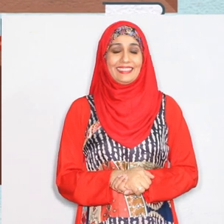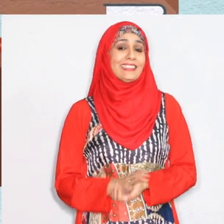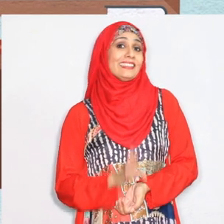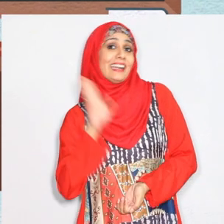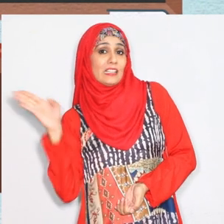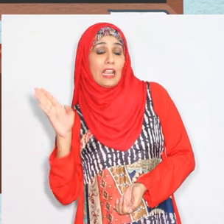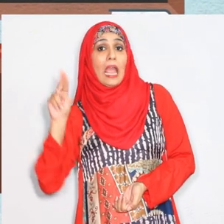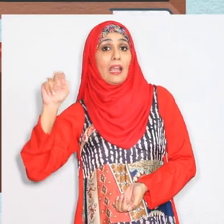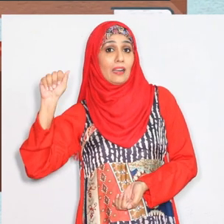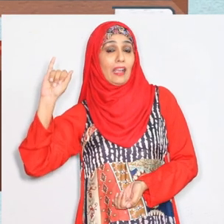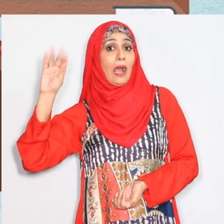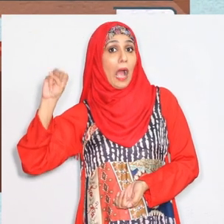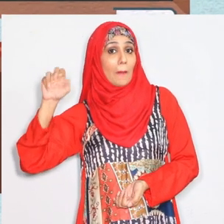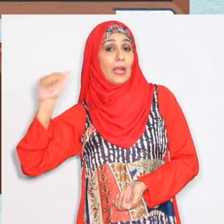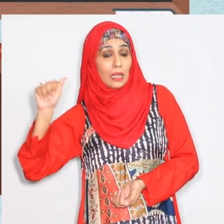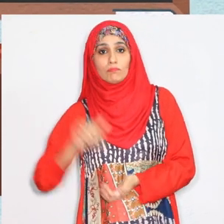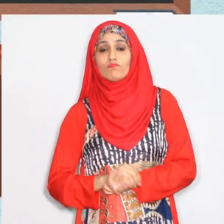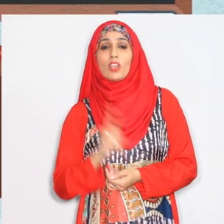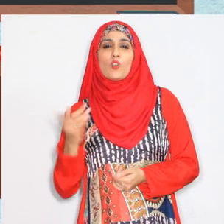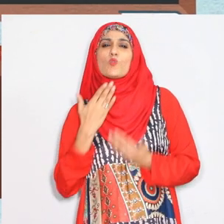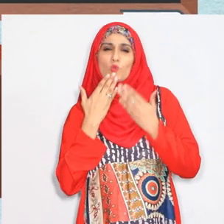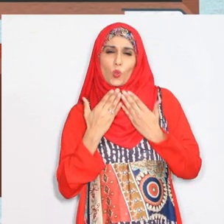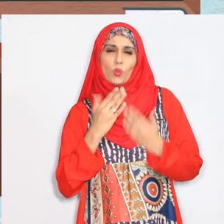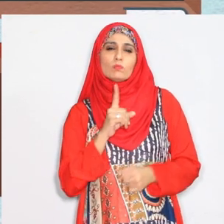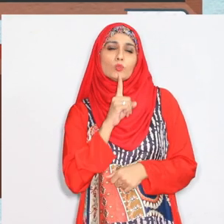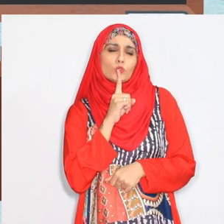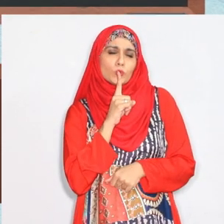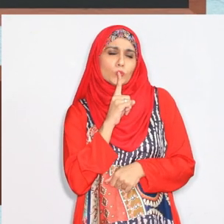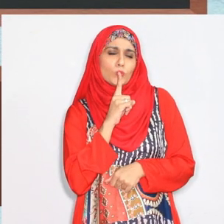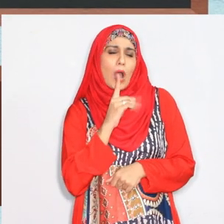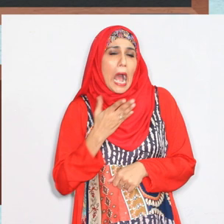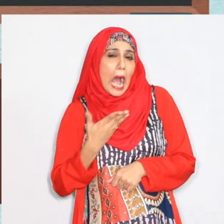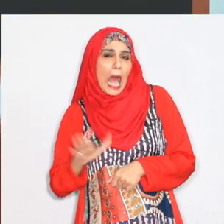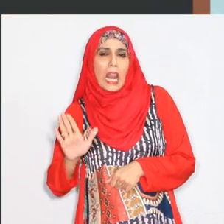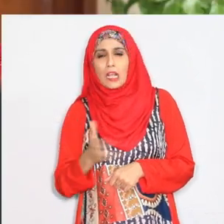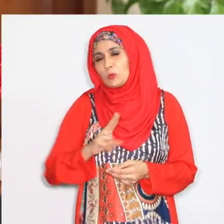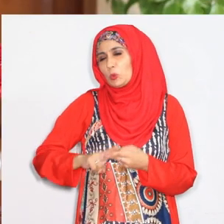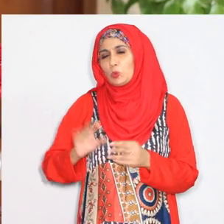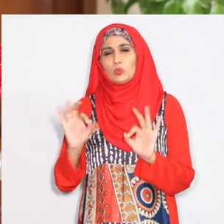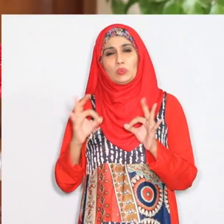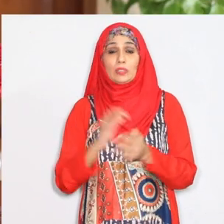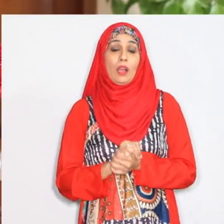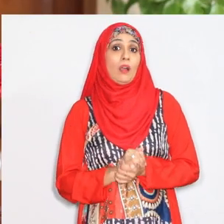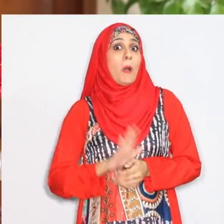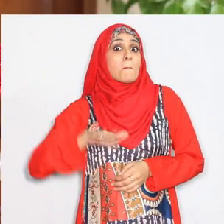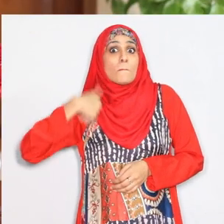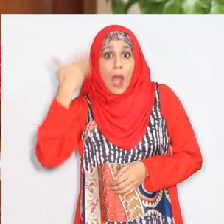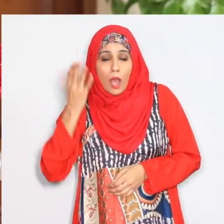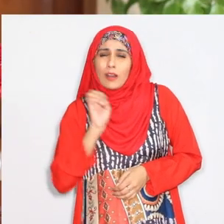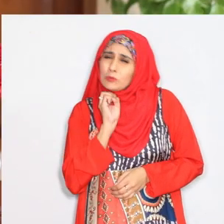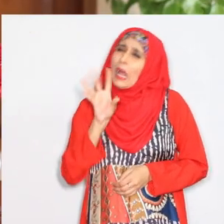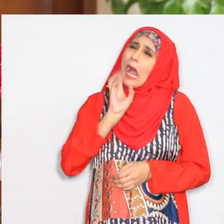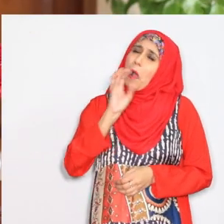ये है नायमा, नायमा स्कूल में रहे चुपचाप और अलग थलग, पर बाहर वो